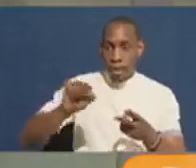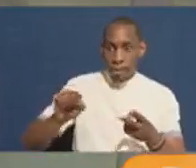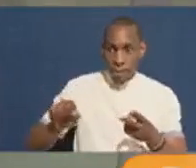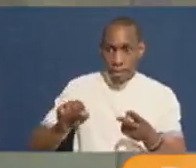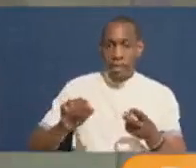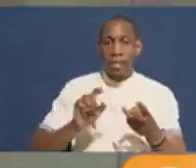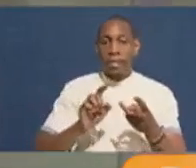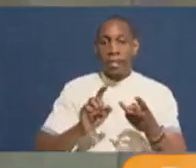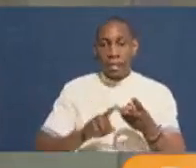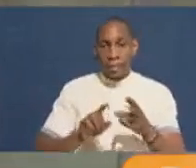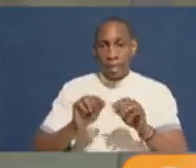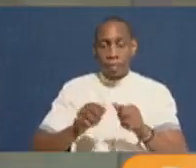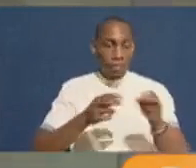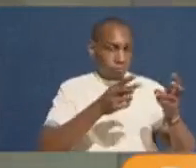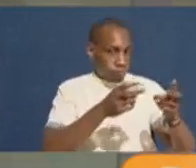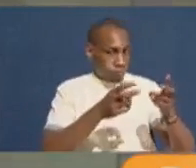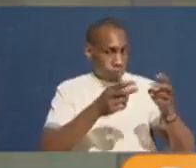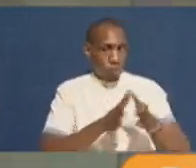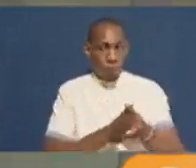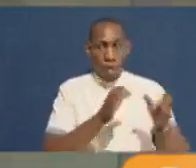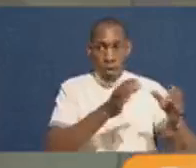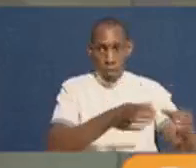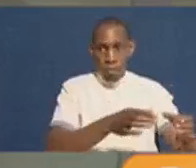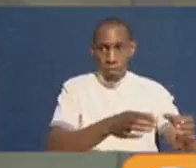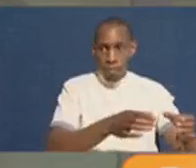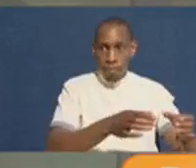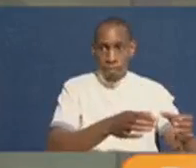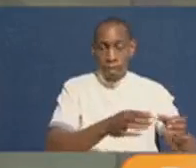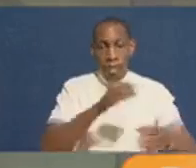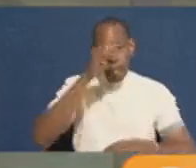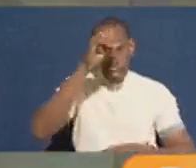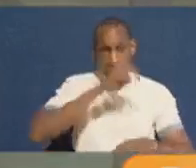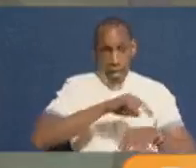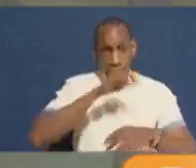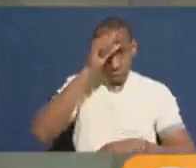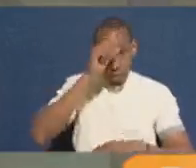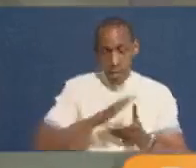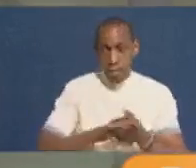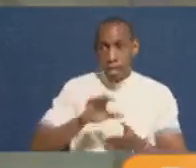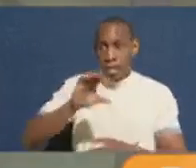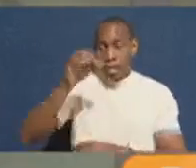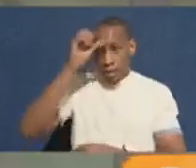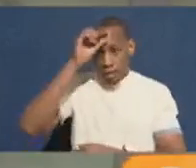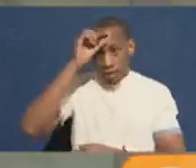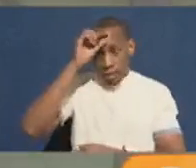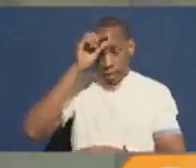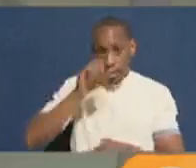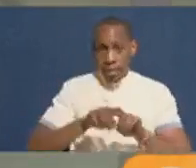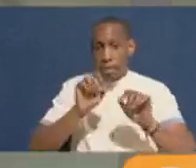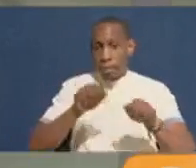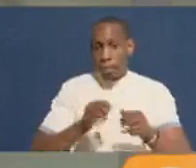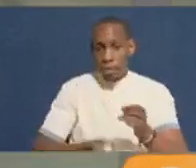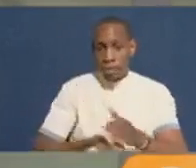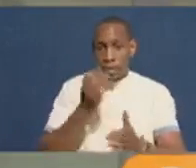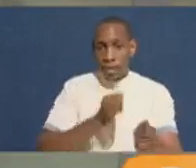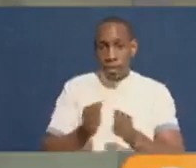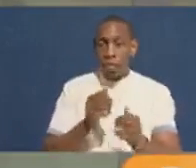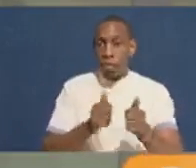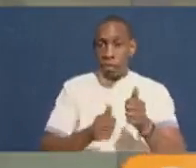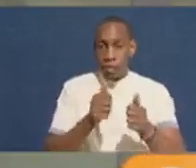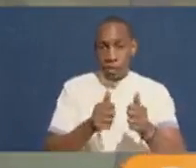na tuweze kusikia pia kutoka kwa upande wa serikali kuu na serikali ya kaunti itaweza kuweka mikakati